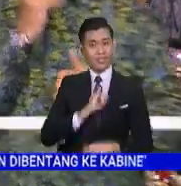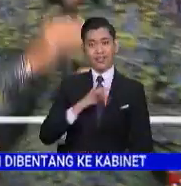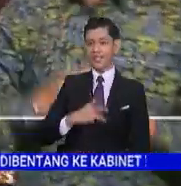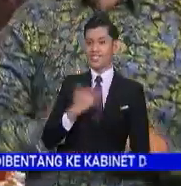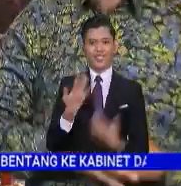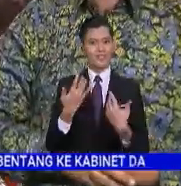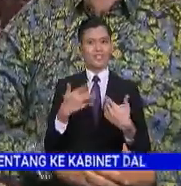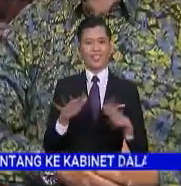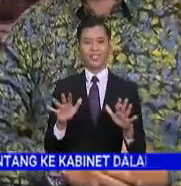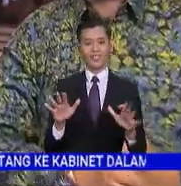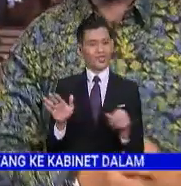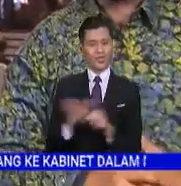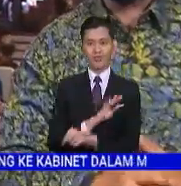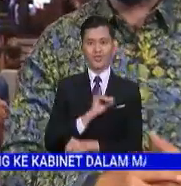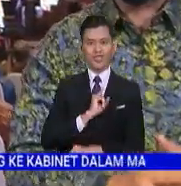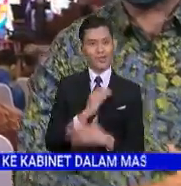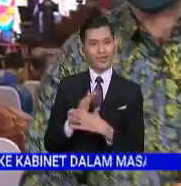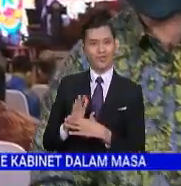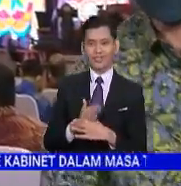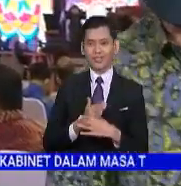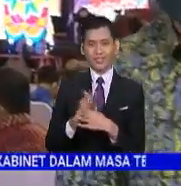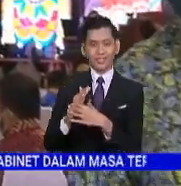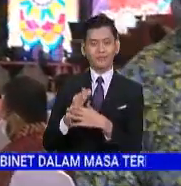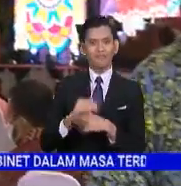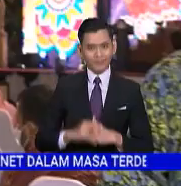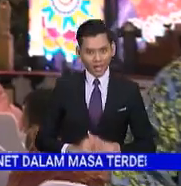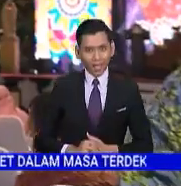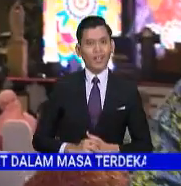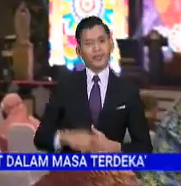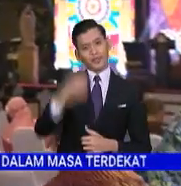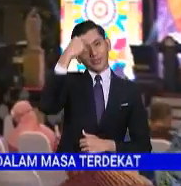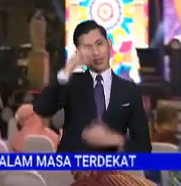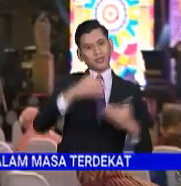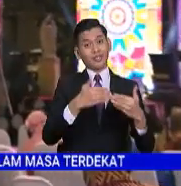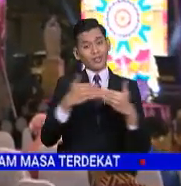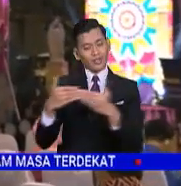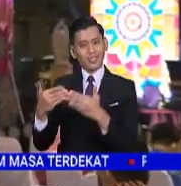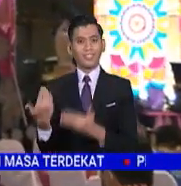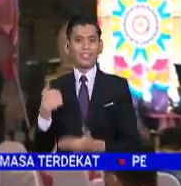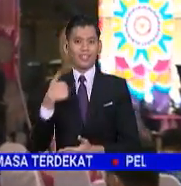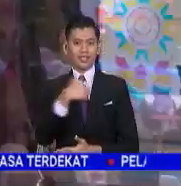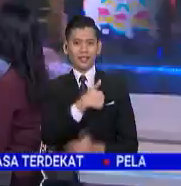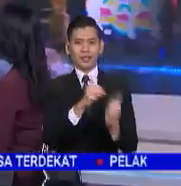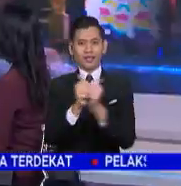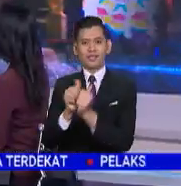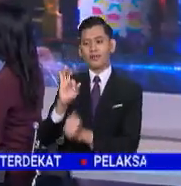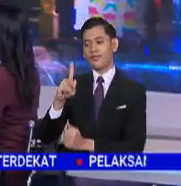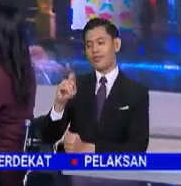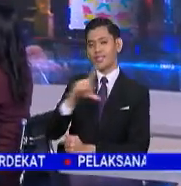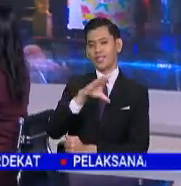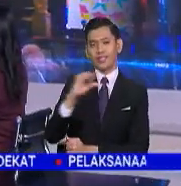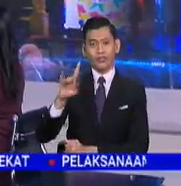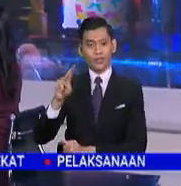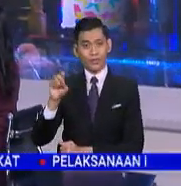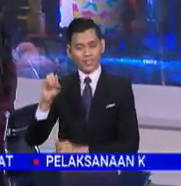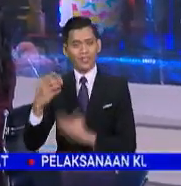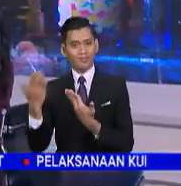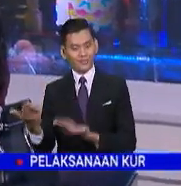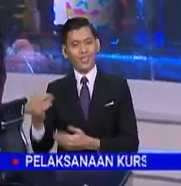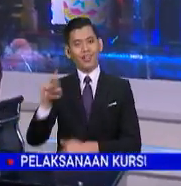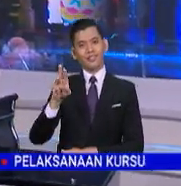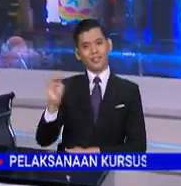saja perkembangan yang dapat saya kongsikan daripada Matic Kuala Lumpur ini. Untuk meneruskan berita perdana, kita bersama dengan Fatir dan juga Fiona di Yang Sapri.